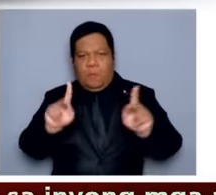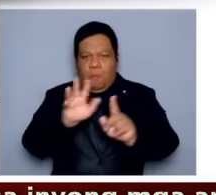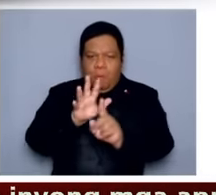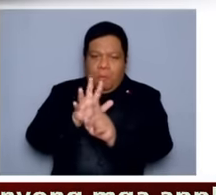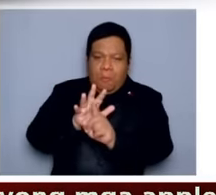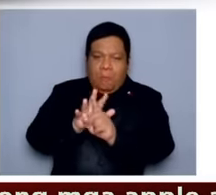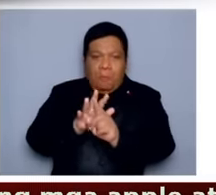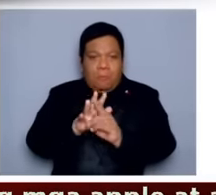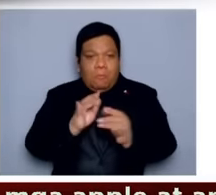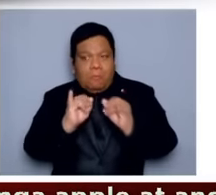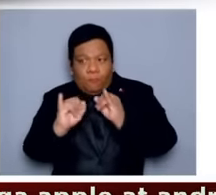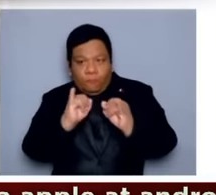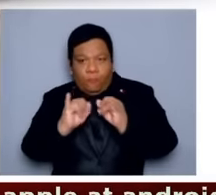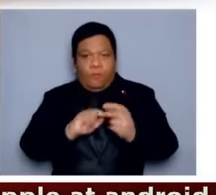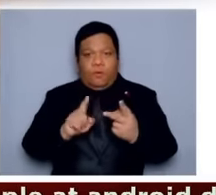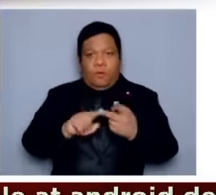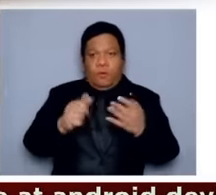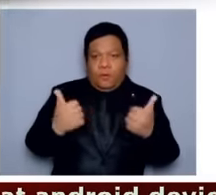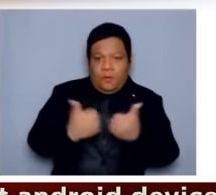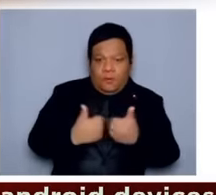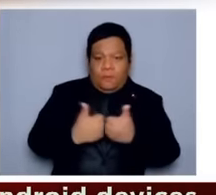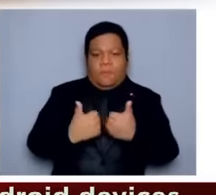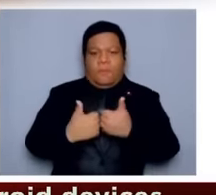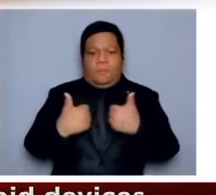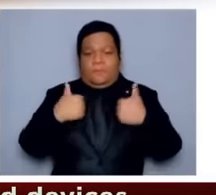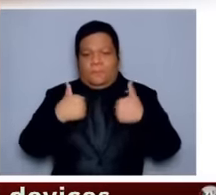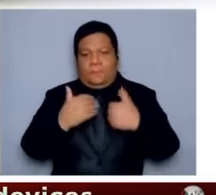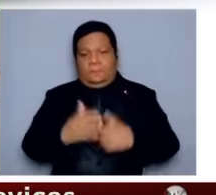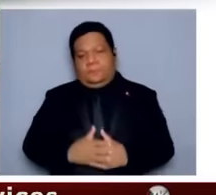ng reporters mula sa dalawang bansa.